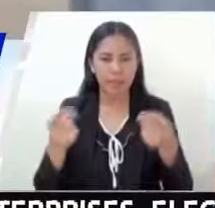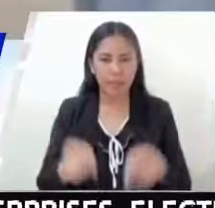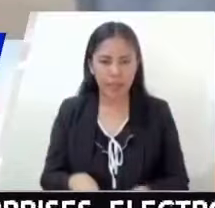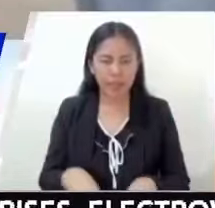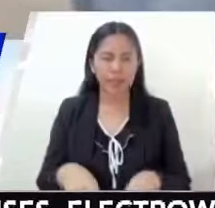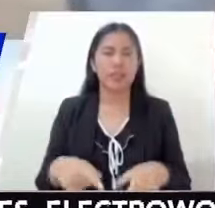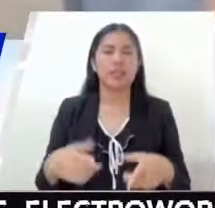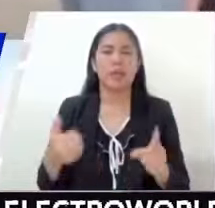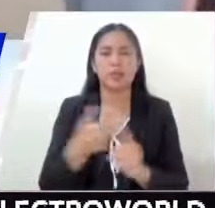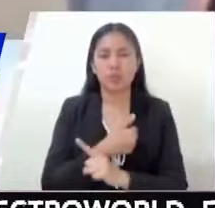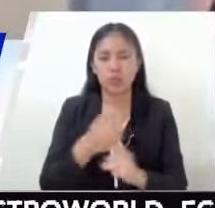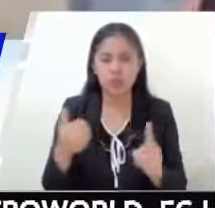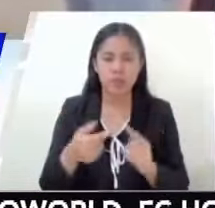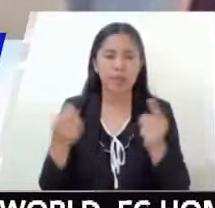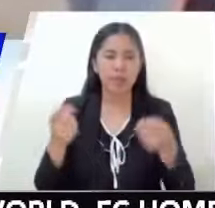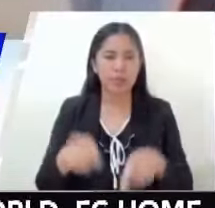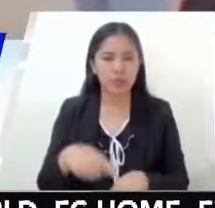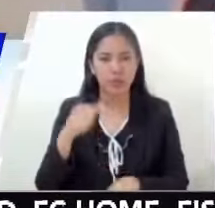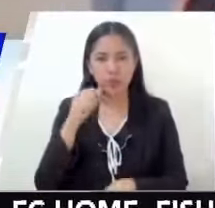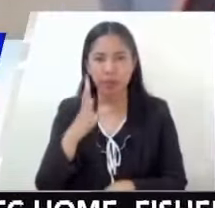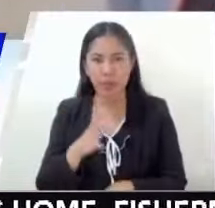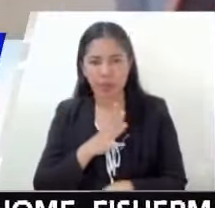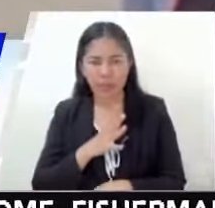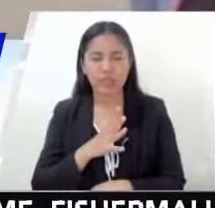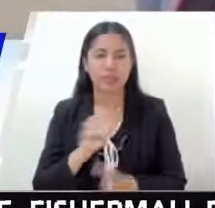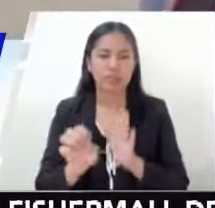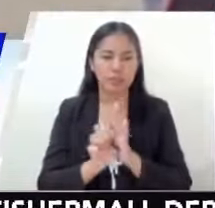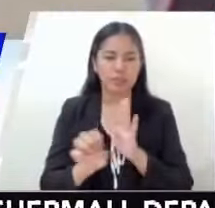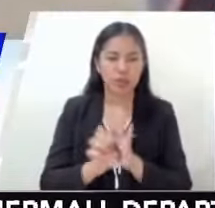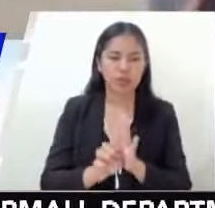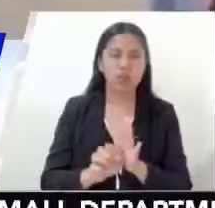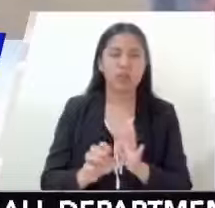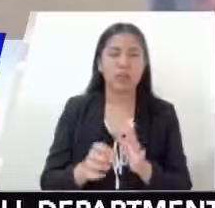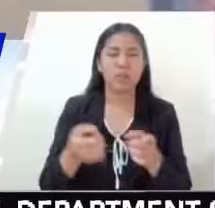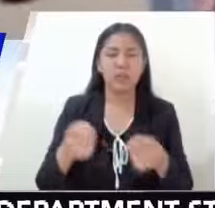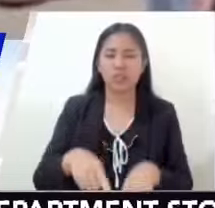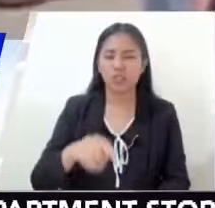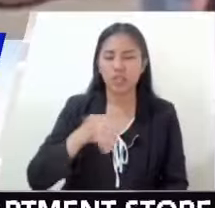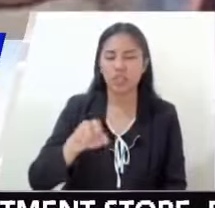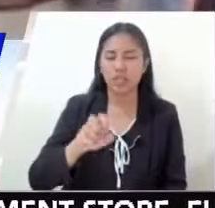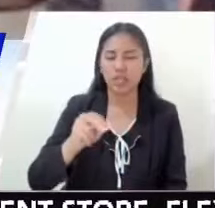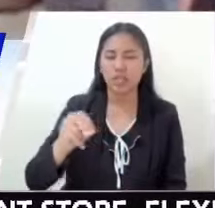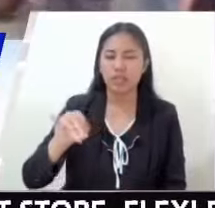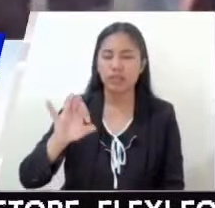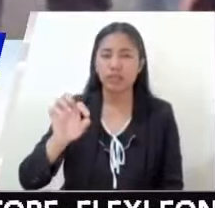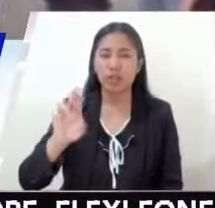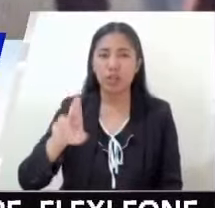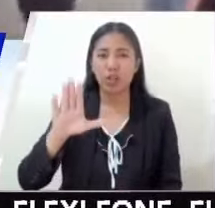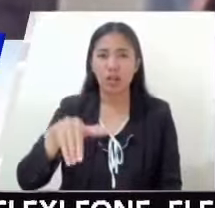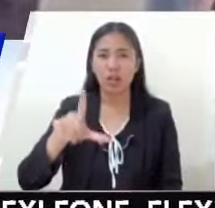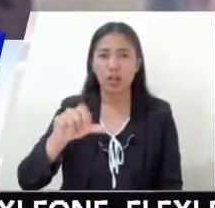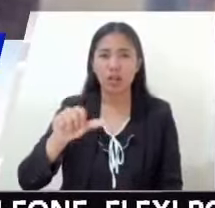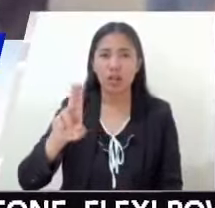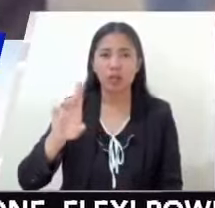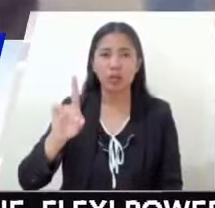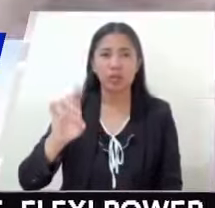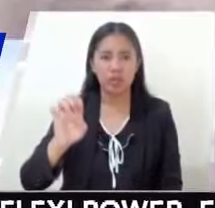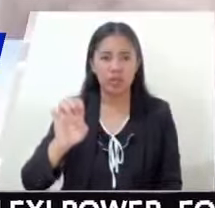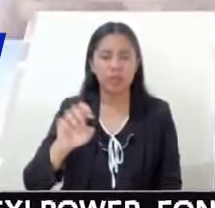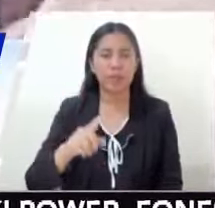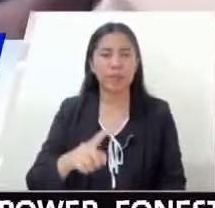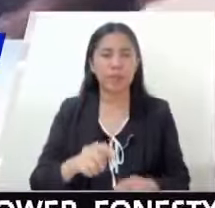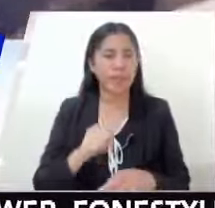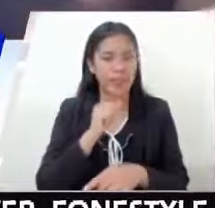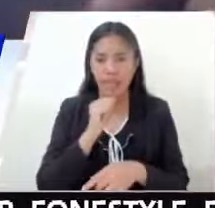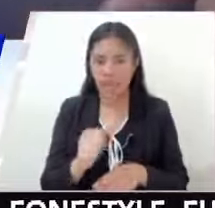sa ating mga kababaihan tulad na lang umano ng sinapit ni Jennifer Laude. Pero hindi naman nagtagal sa lugar ang grupo. Matapos ang 15